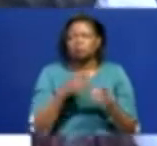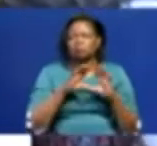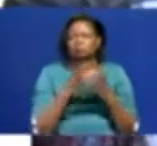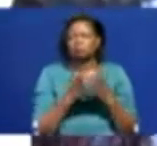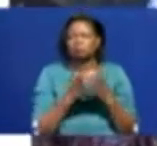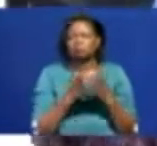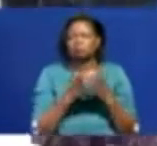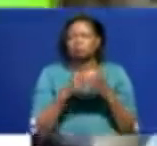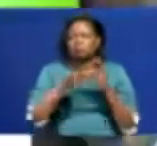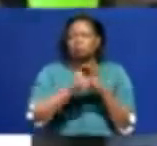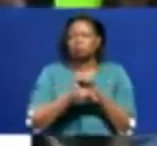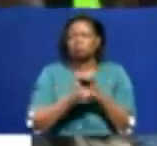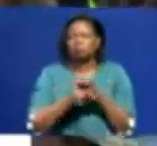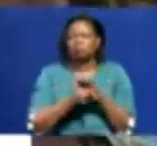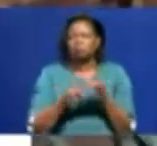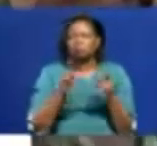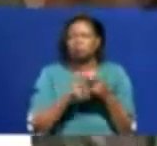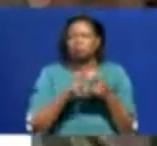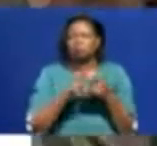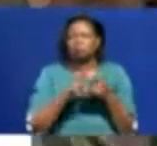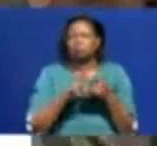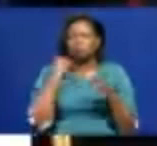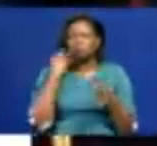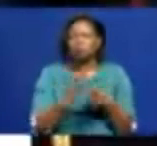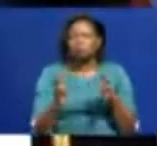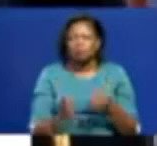la chekechea mpaka kidato cha 4.